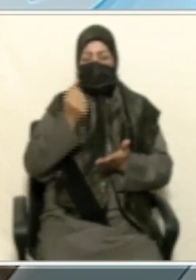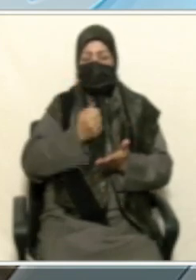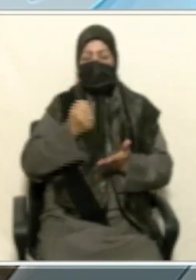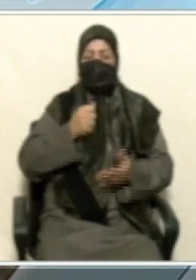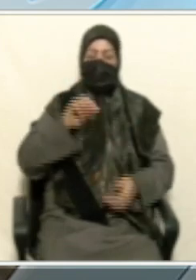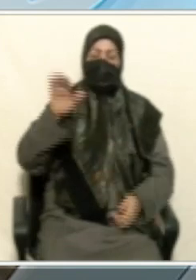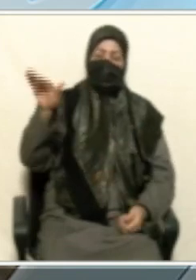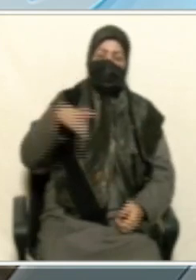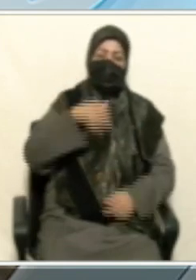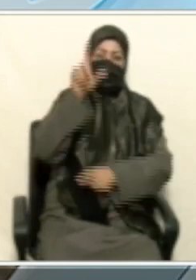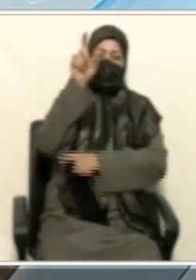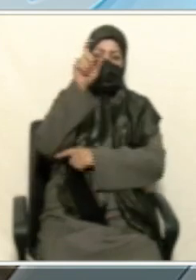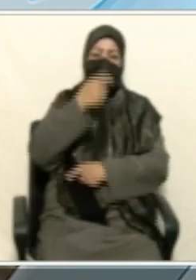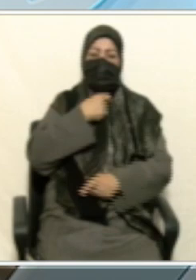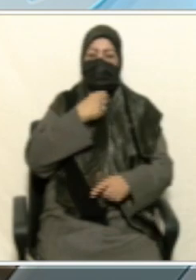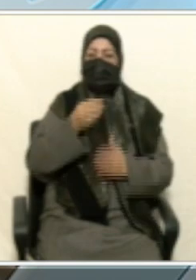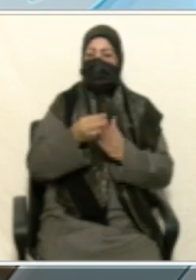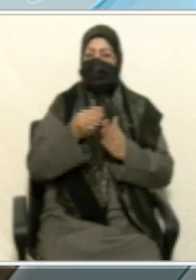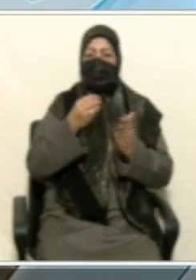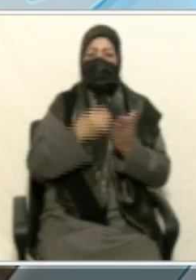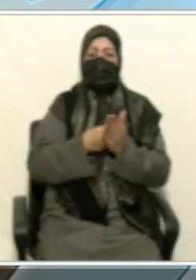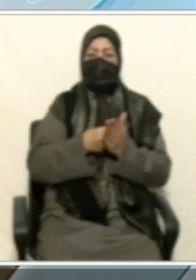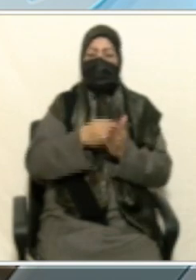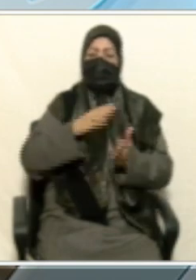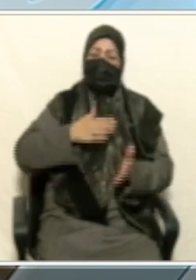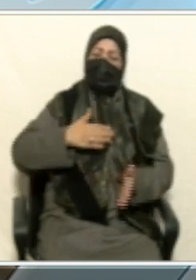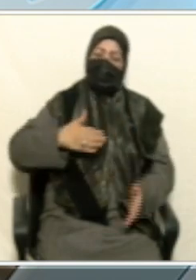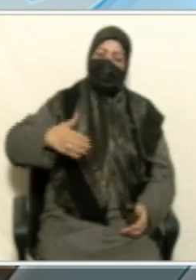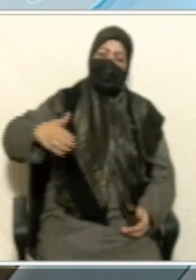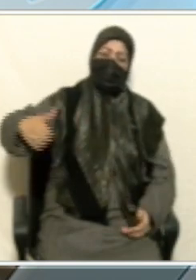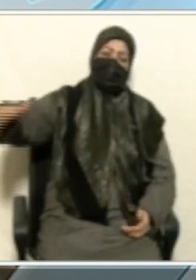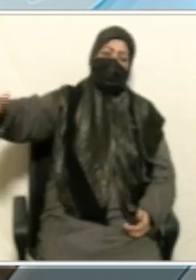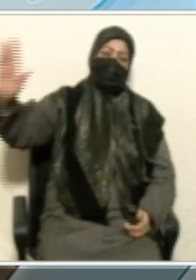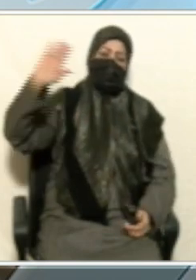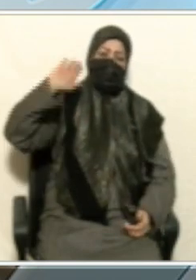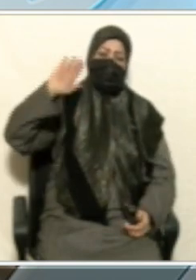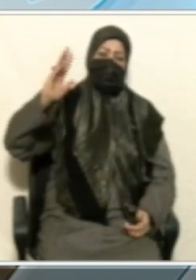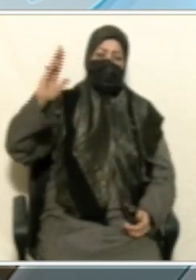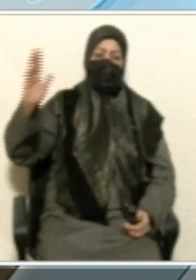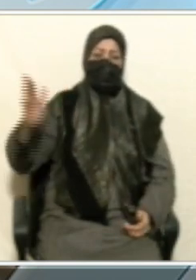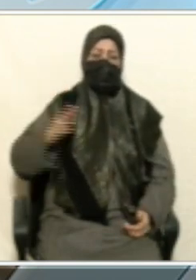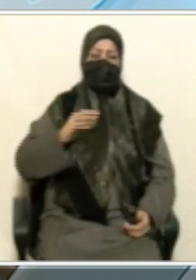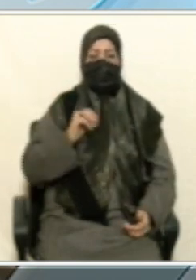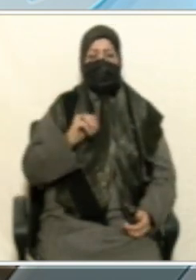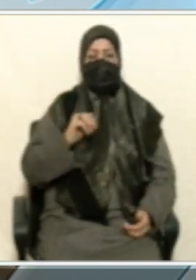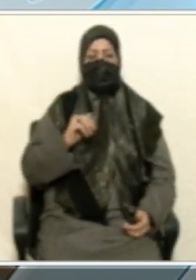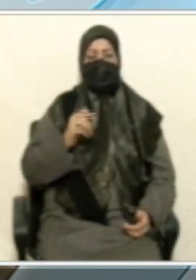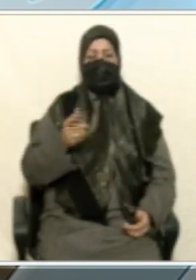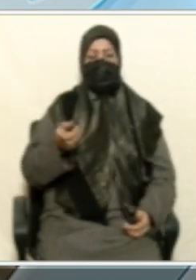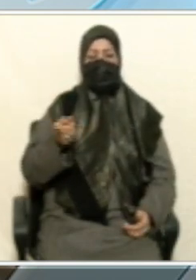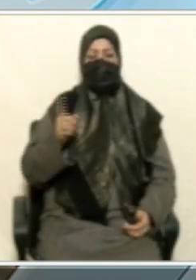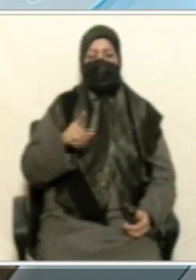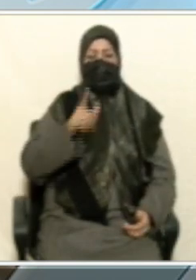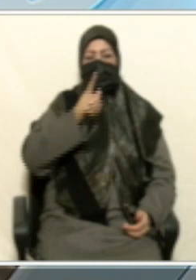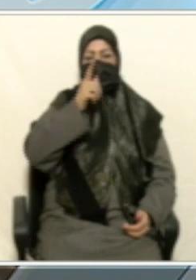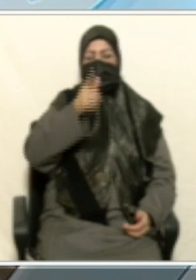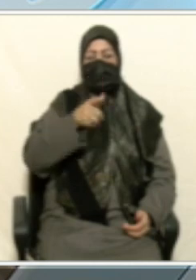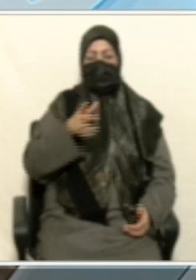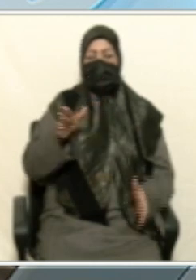مصلانا لا يؤذينا في مسجدنا. وأيضا قال إن الملائكة تتأذى مما يتأذى منه ابن